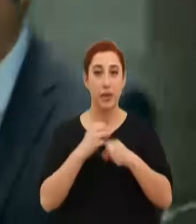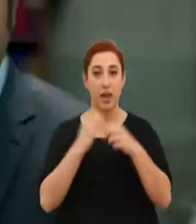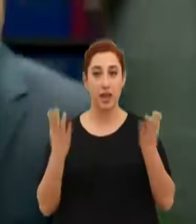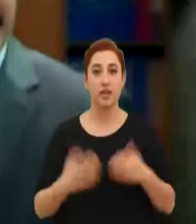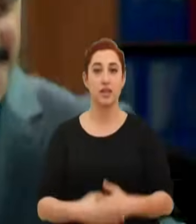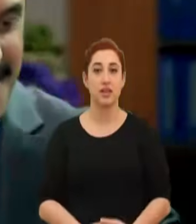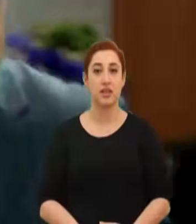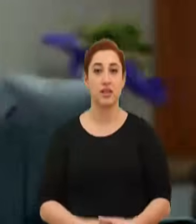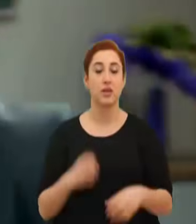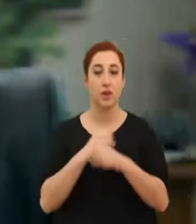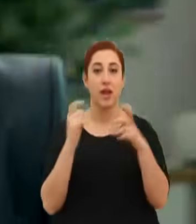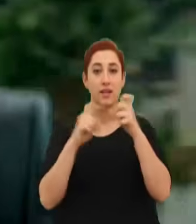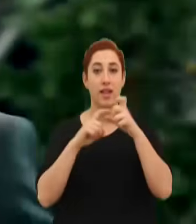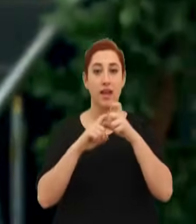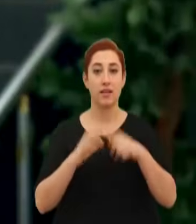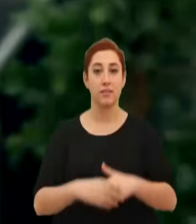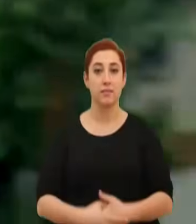Günaydın. Günaydın Erdem.